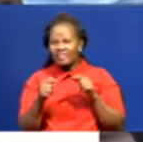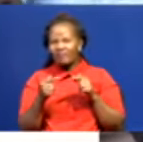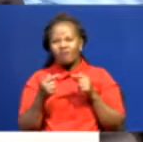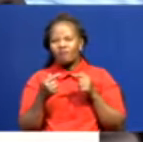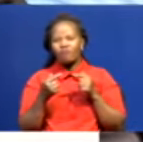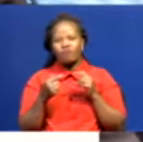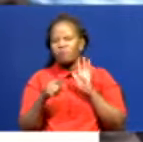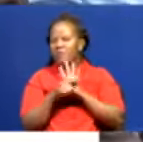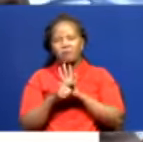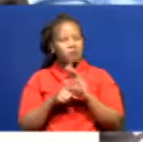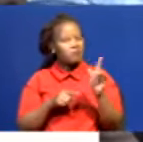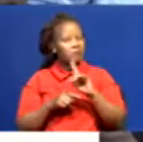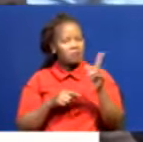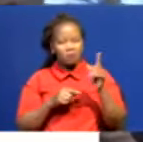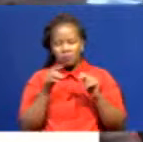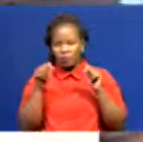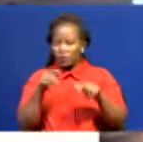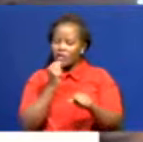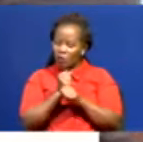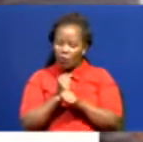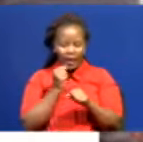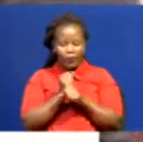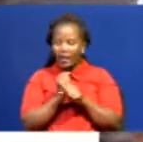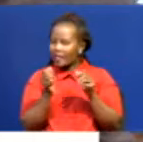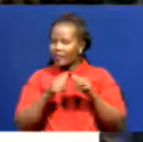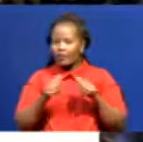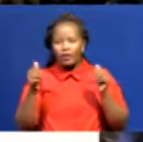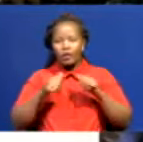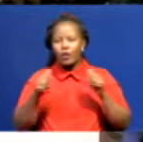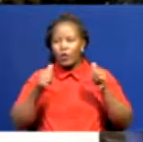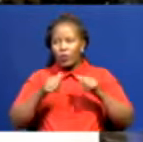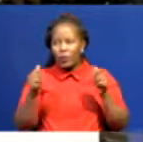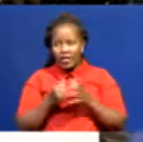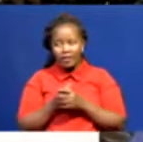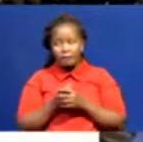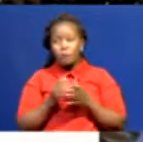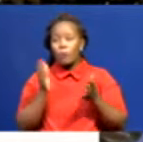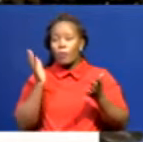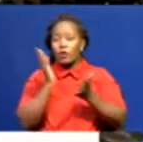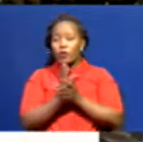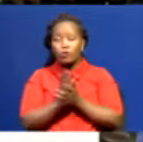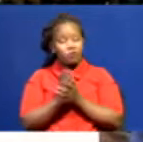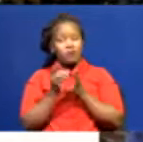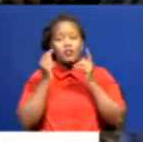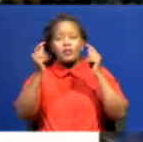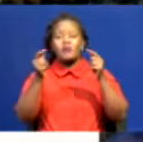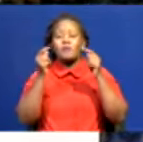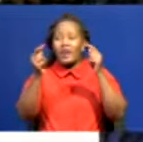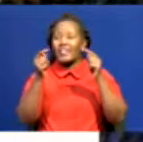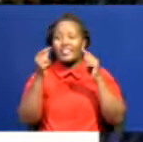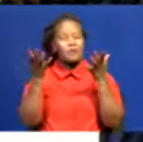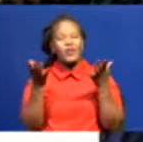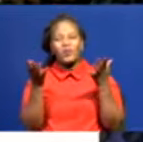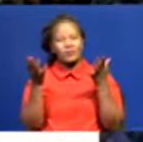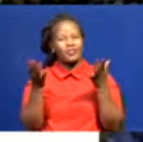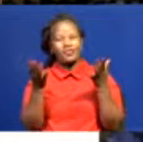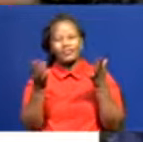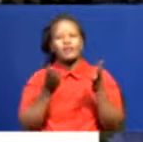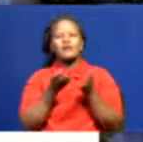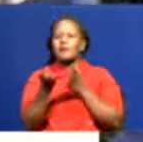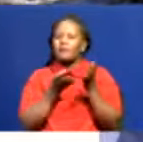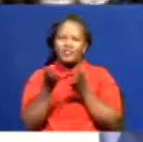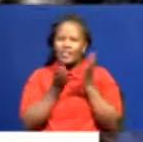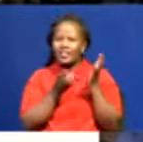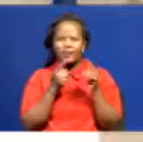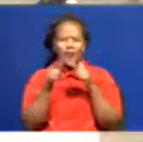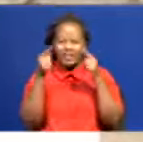kazi kuliko ile siku nyingine ilikuwa ya maandamano. Kweli hakuna maandamano imesimamishwa, biashara ndio iko lakini